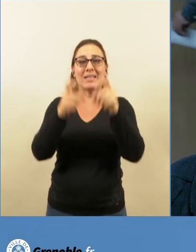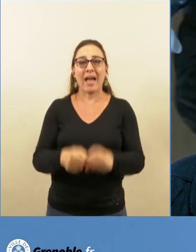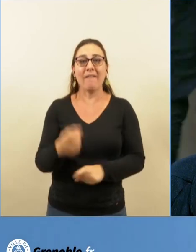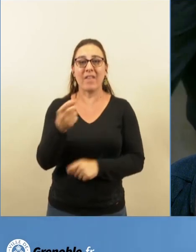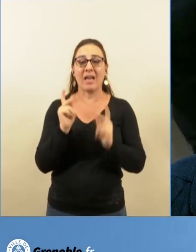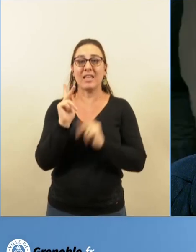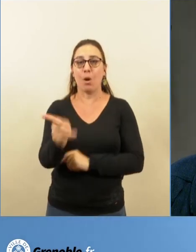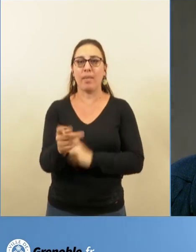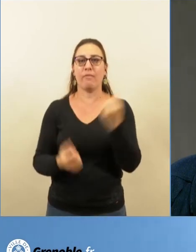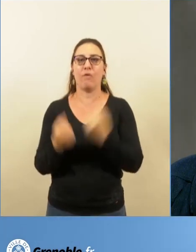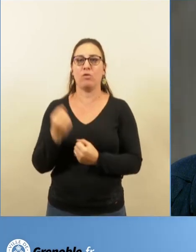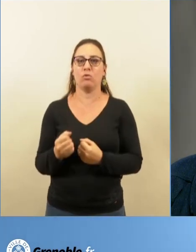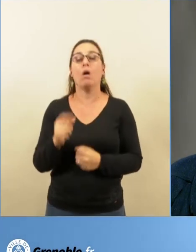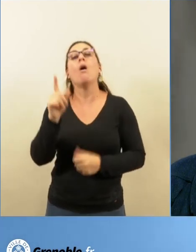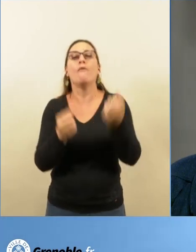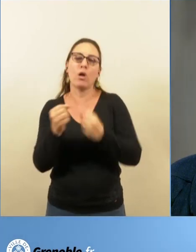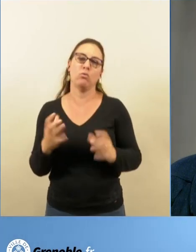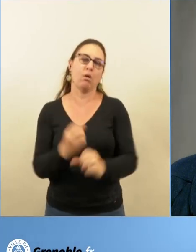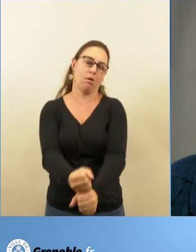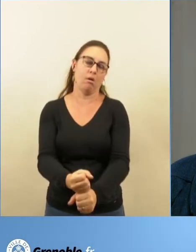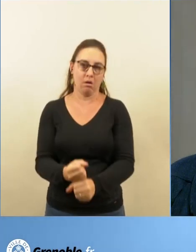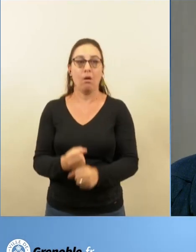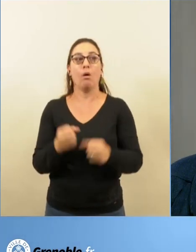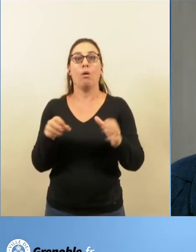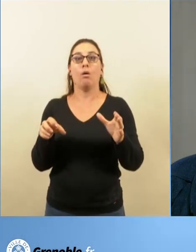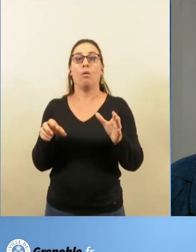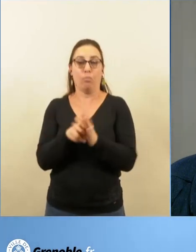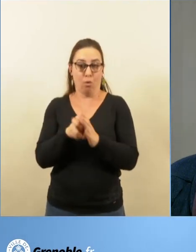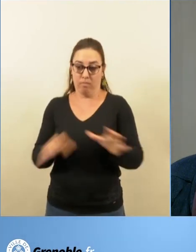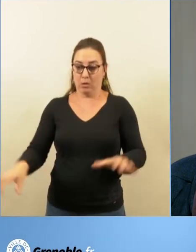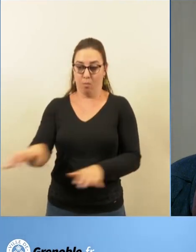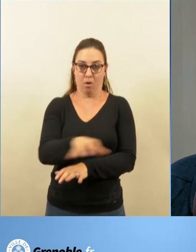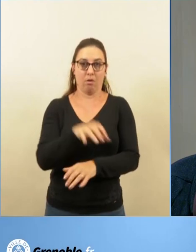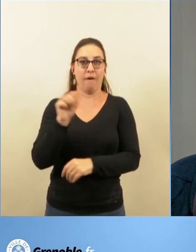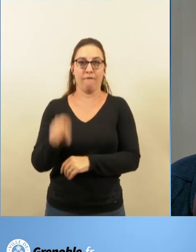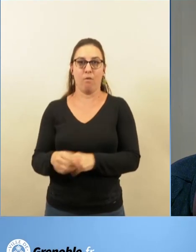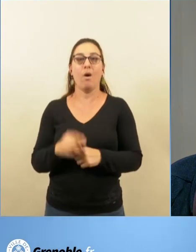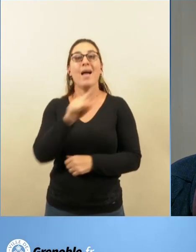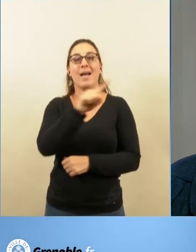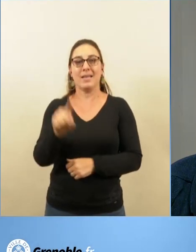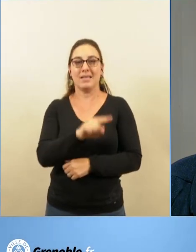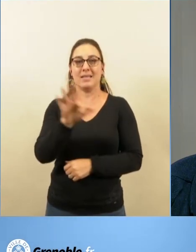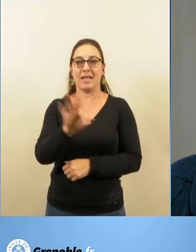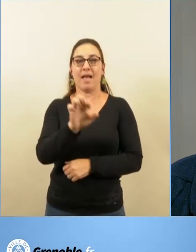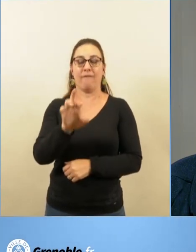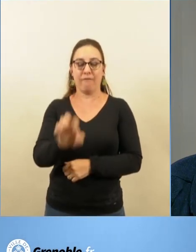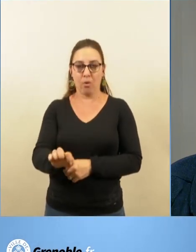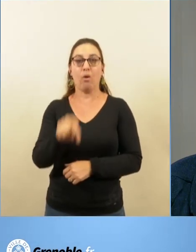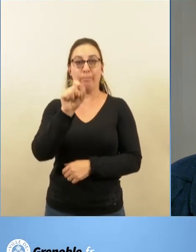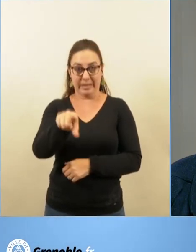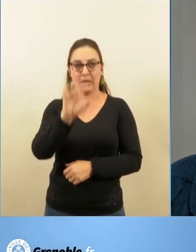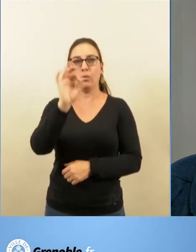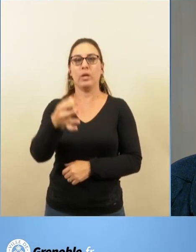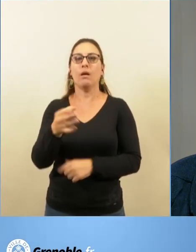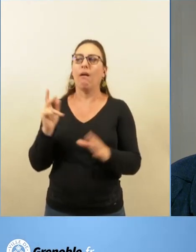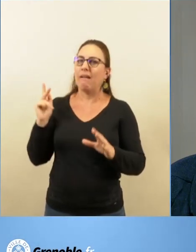parcourus en voiture une voiture pour aller vite dans la métropole et c'est à cela que doit servir la Z et feu non pas à remplacer des kilomètres